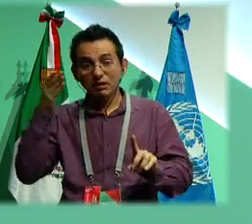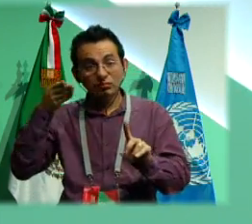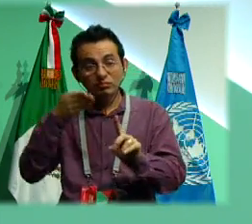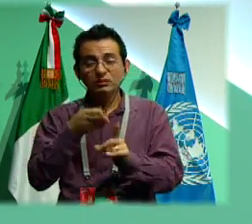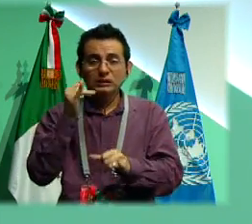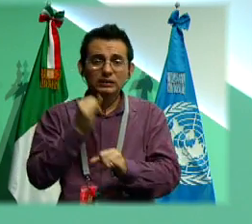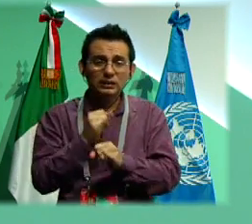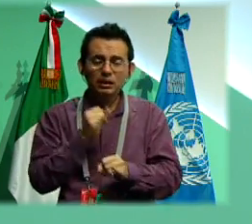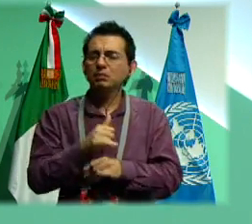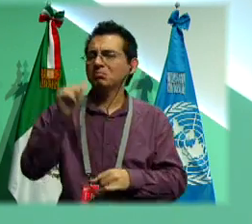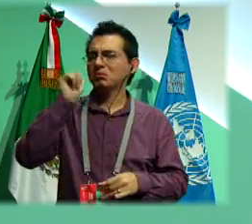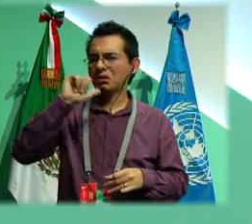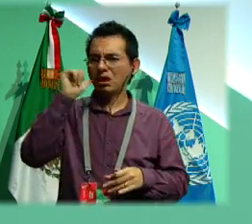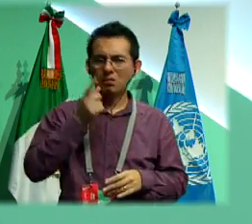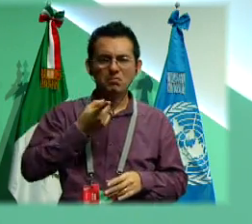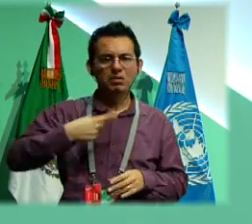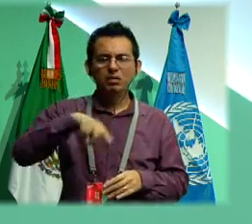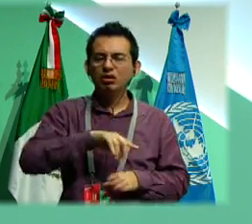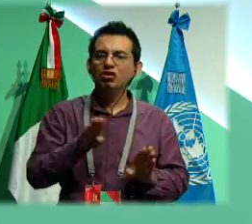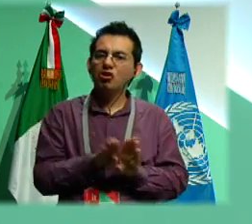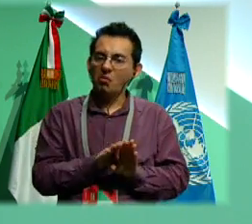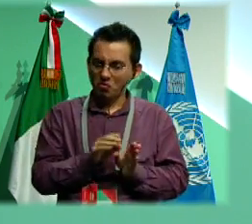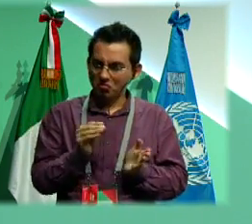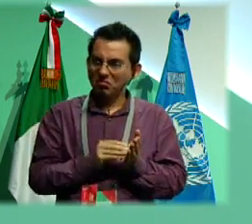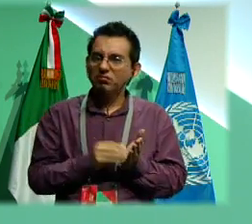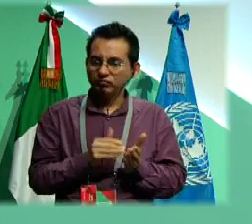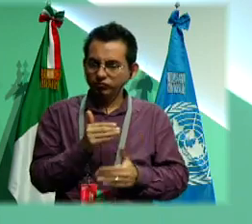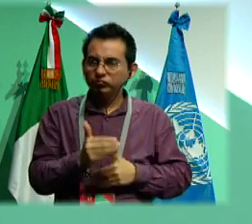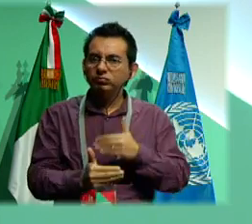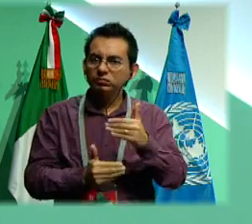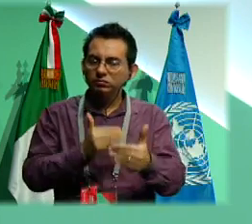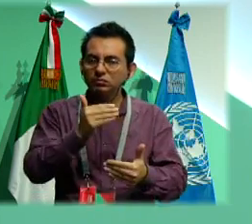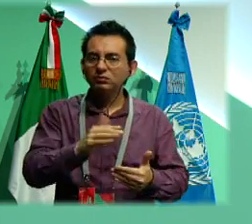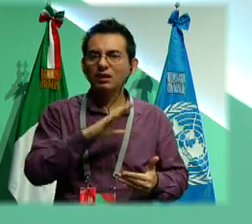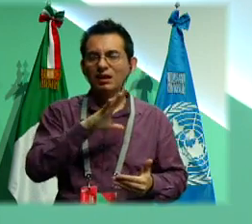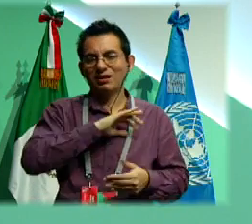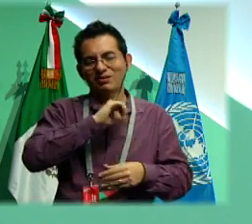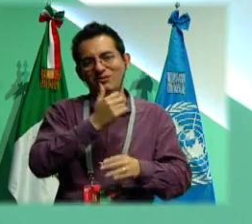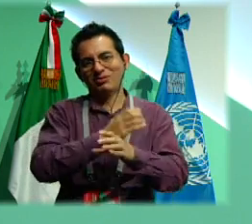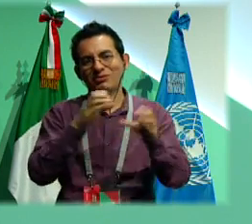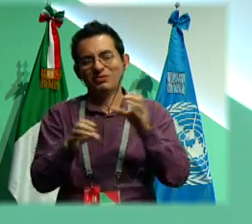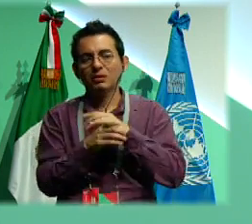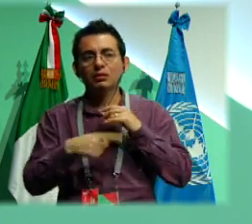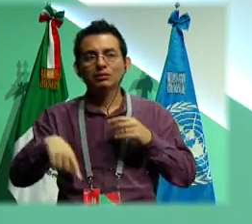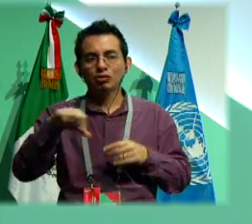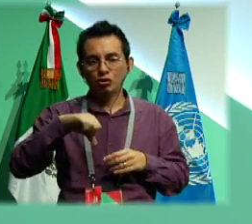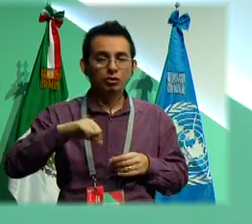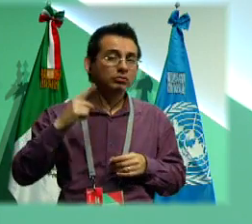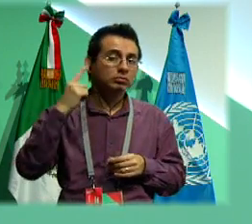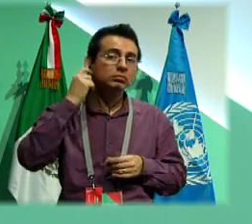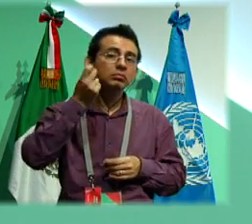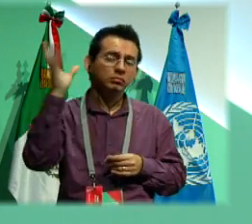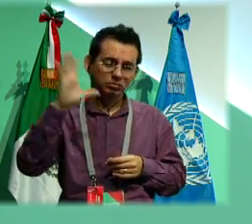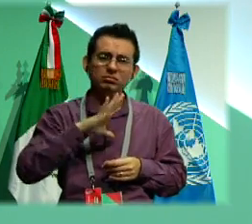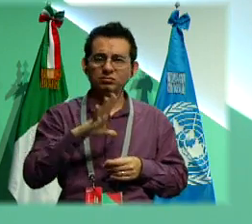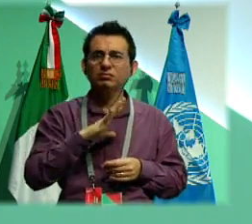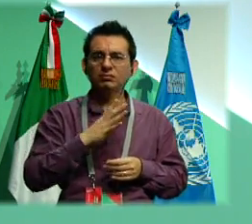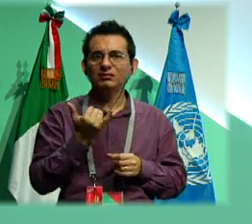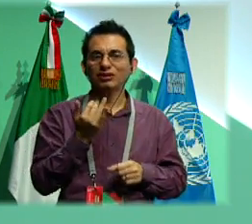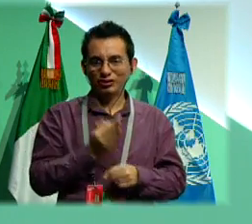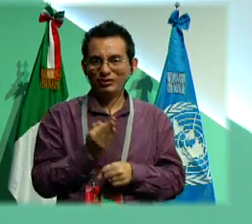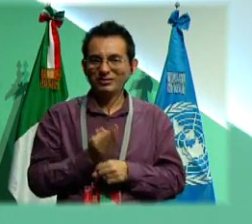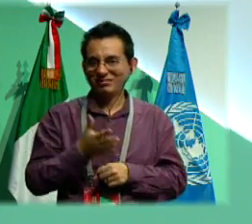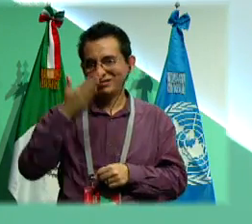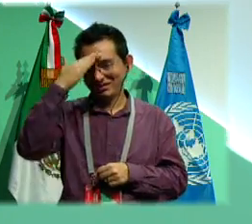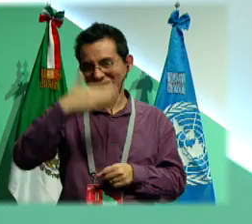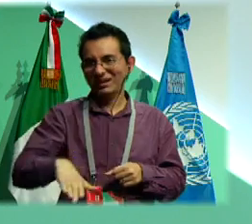en réalité, l'Internet est toujours débattu au sein de ces